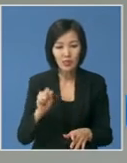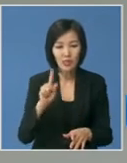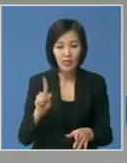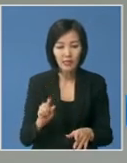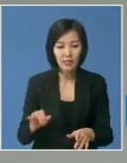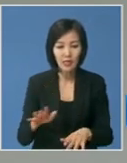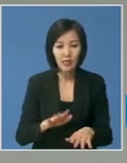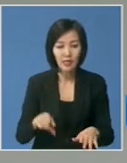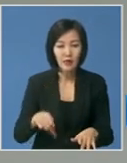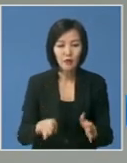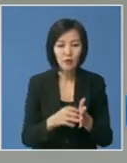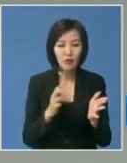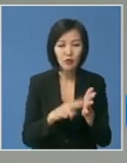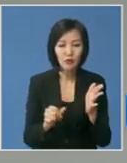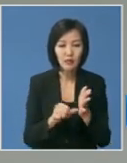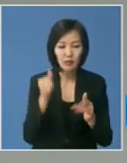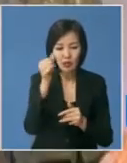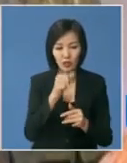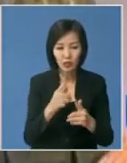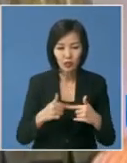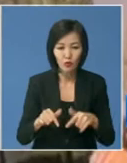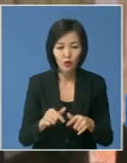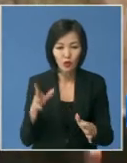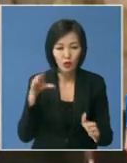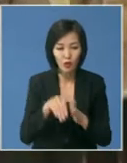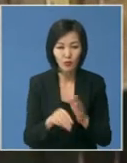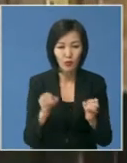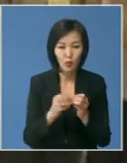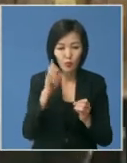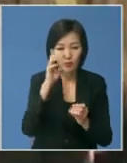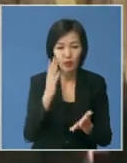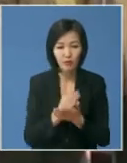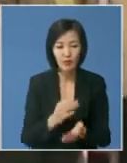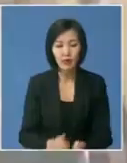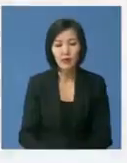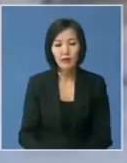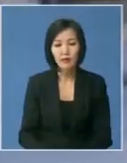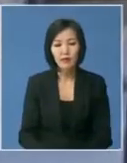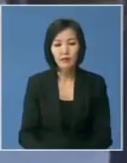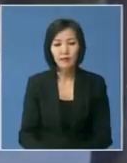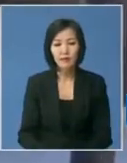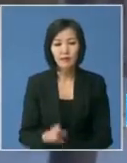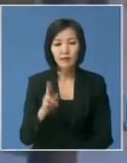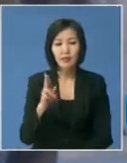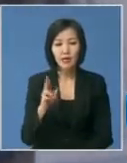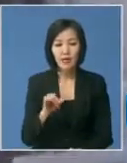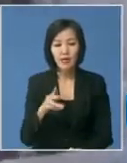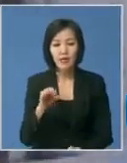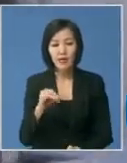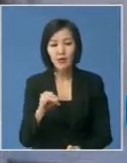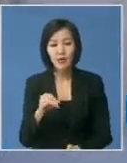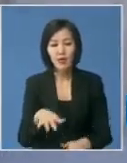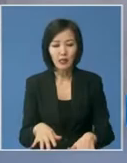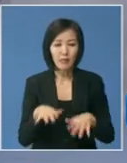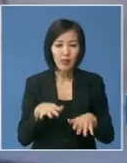қауымдастығы 1976 жылы құрылған. Оның құрамына 10 мемлекет кіреді. Каталония халқы парламент сайлауына